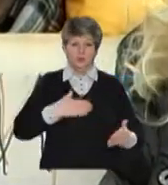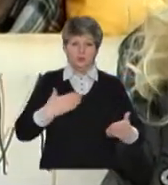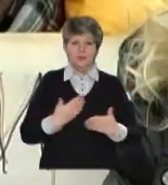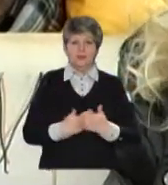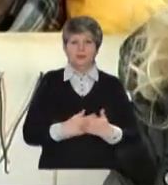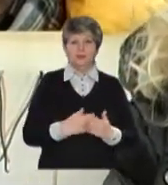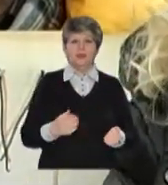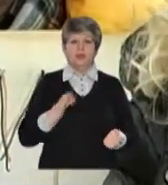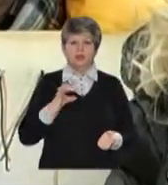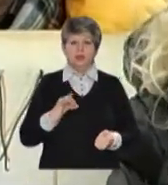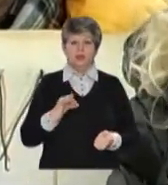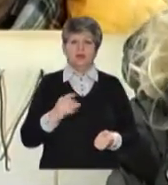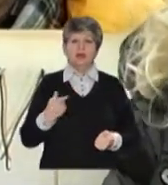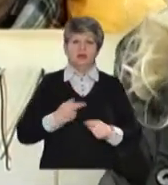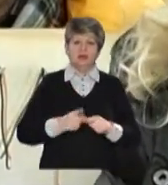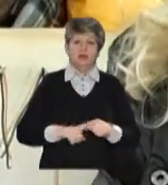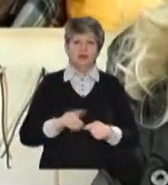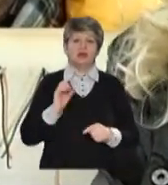один одному